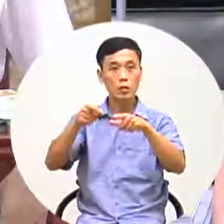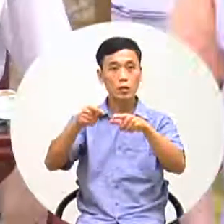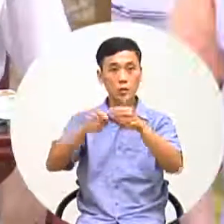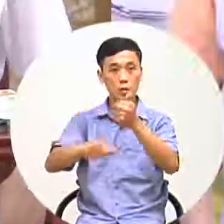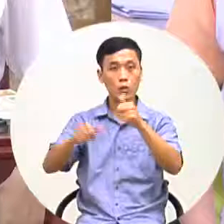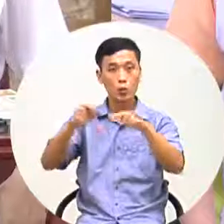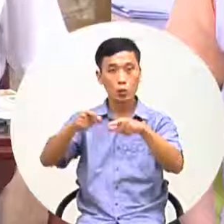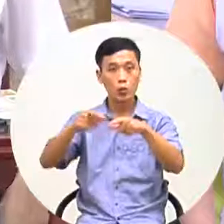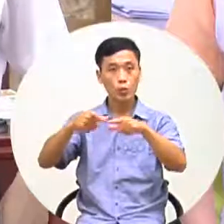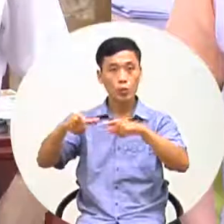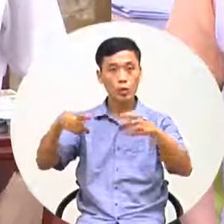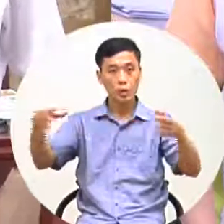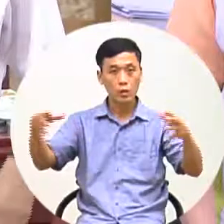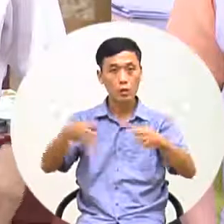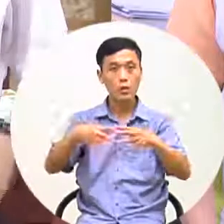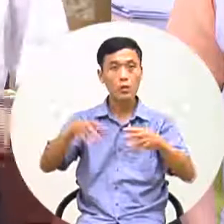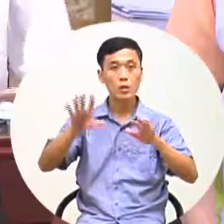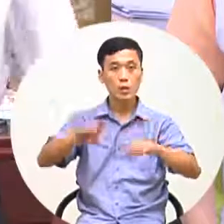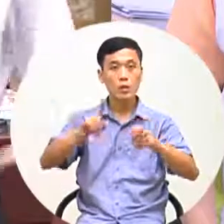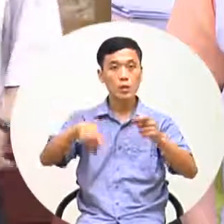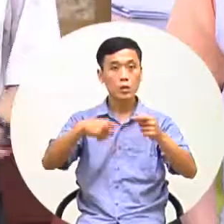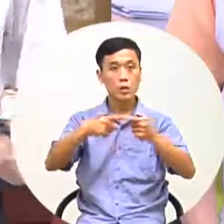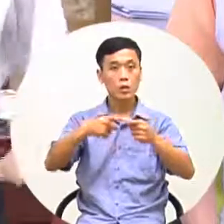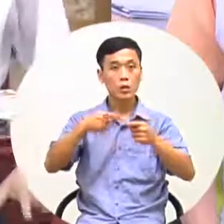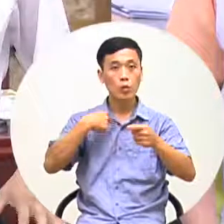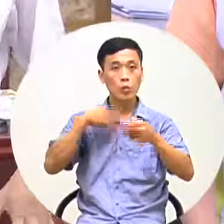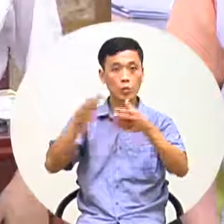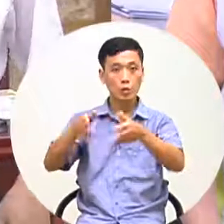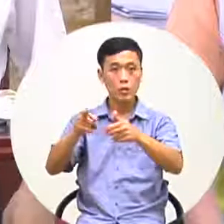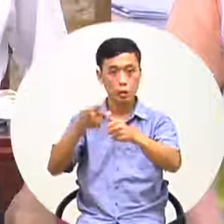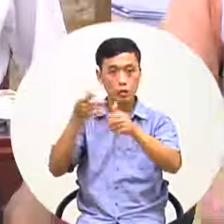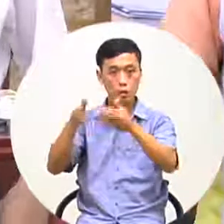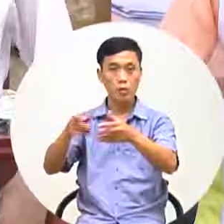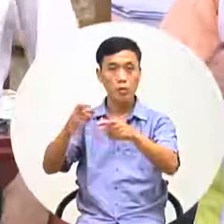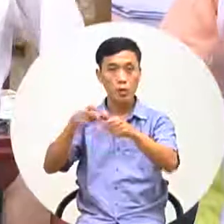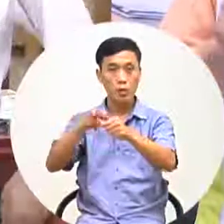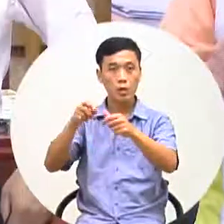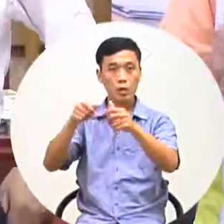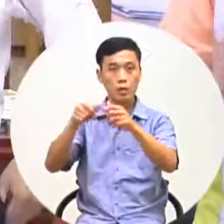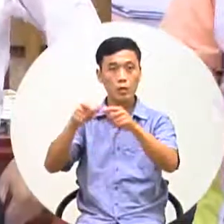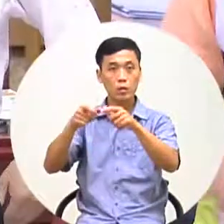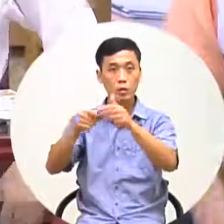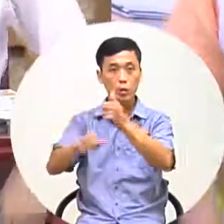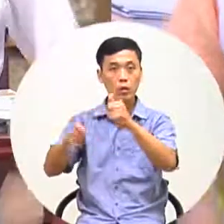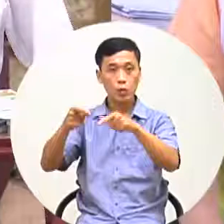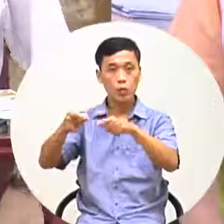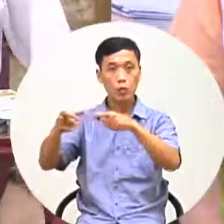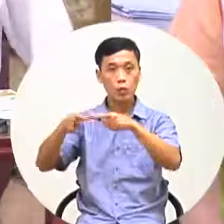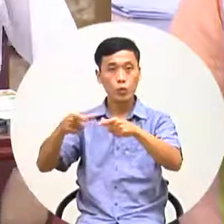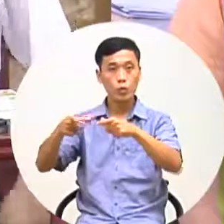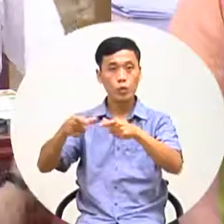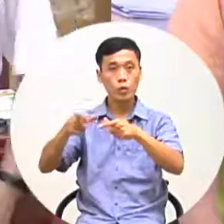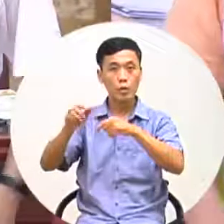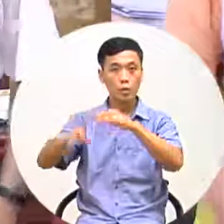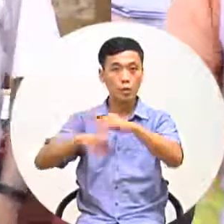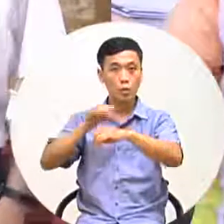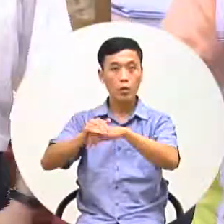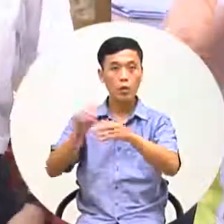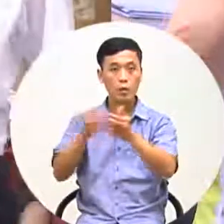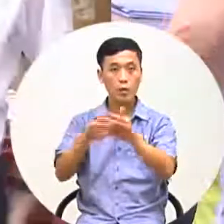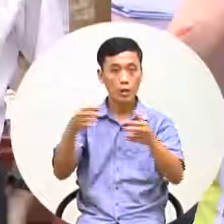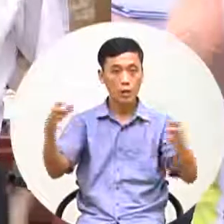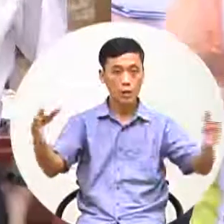生意养生公园完成了，看迄地方的需求了，阮会做伙来规划。今年年底。